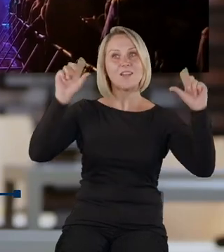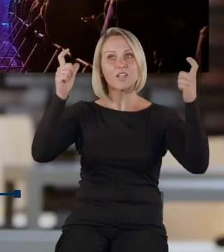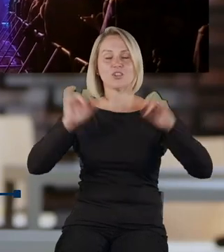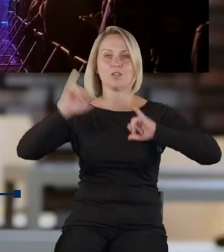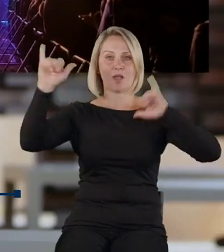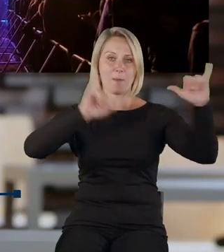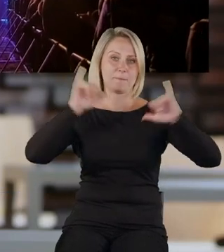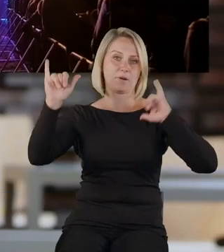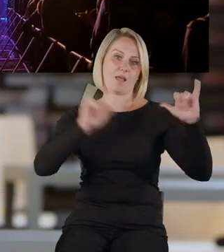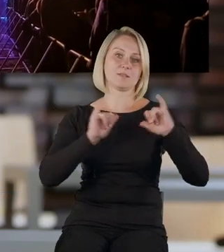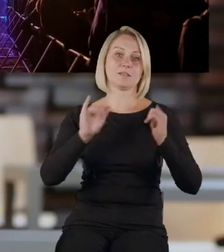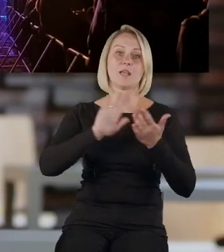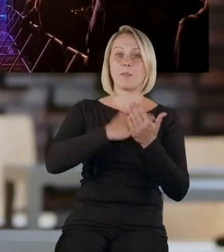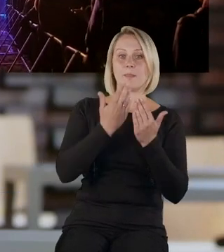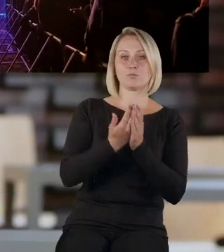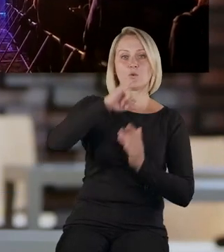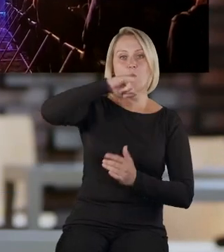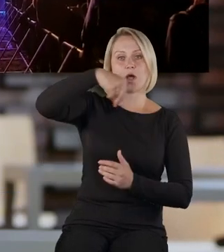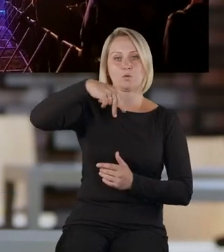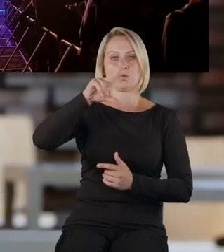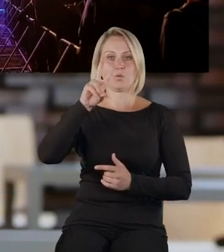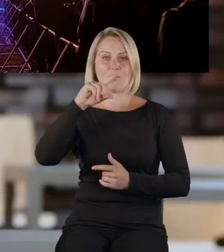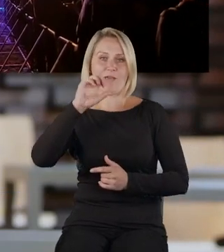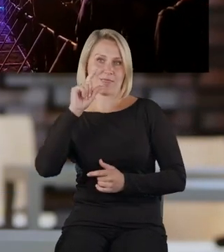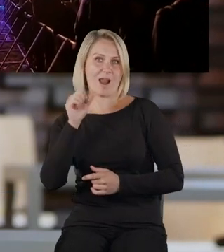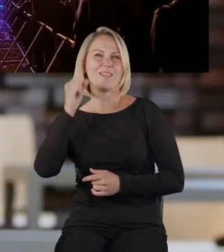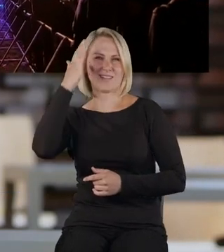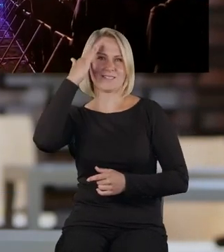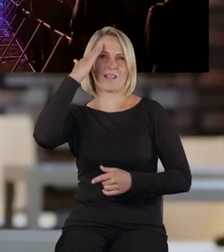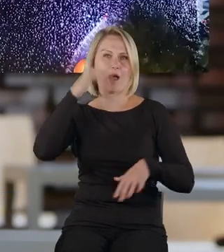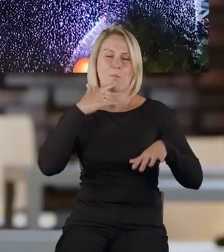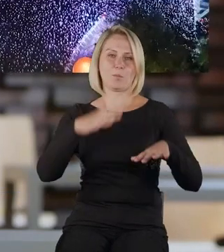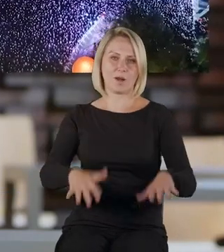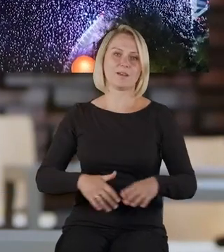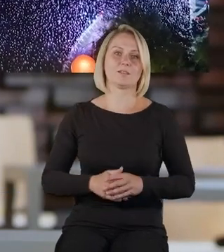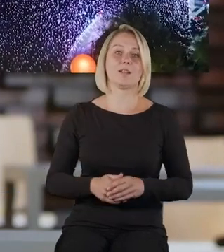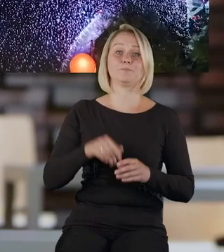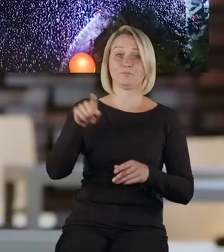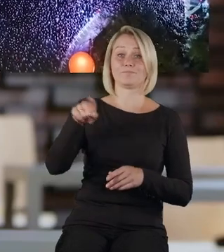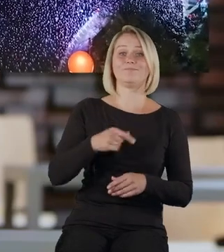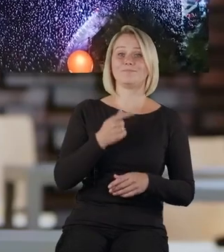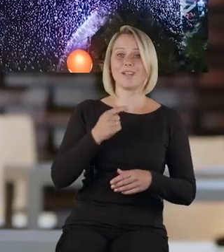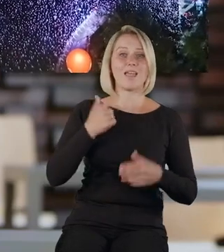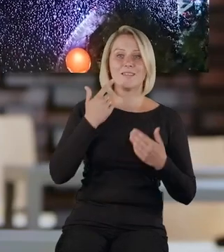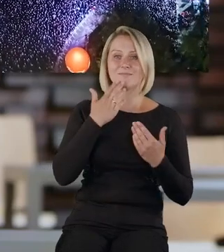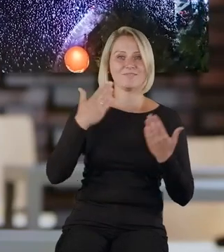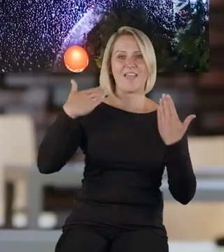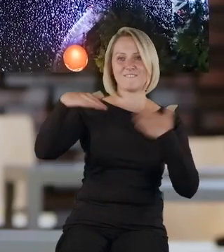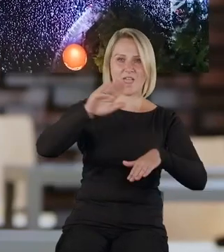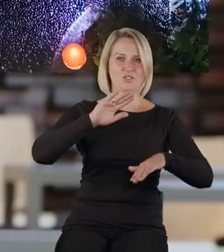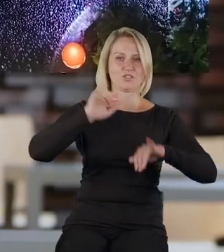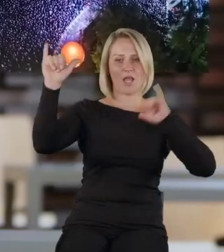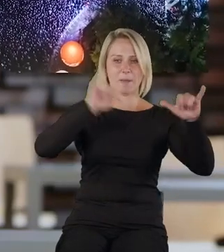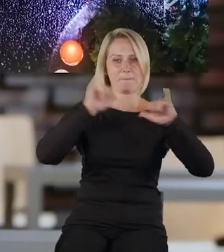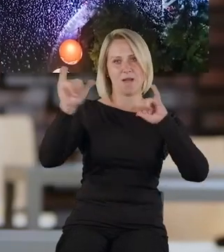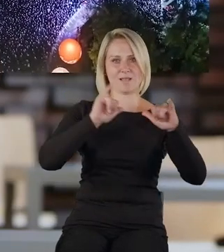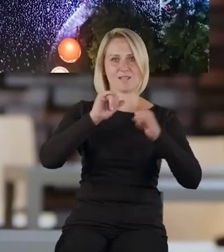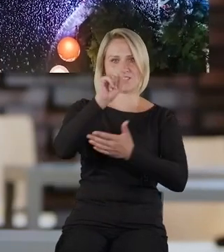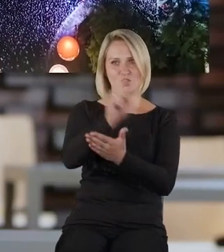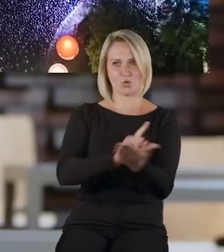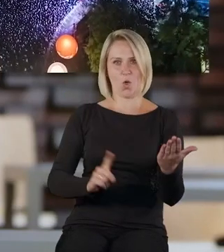imprezy. Jedną z nich są juwenalia, o których na pewno słyszeliście. Juwenalia to najhuczniejsza impreza studencka na